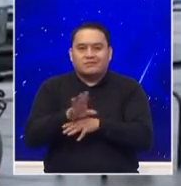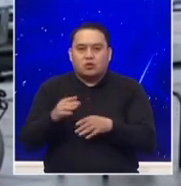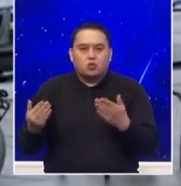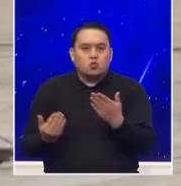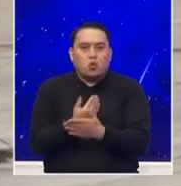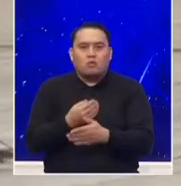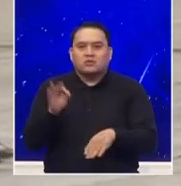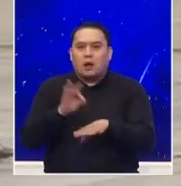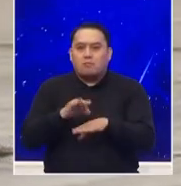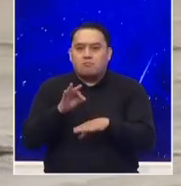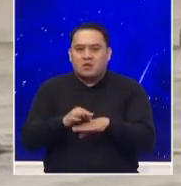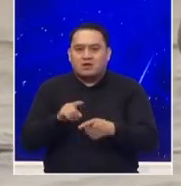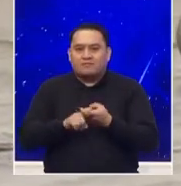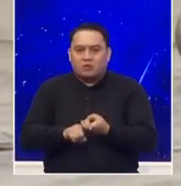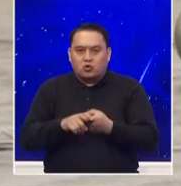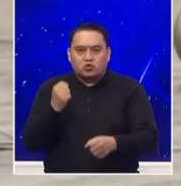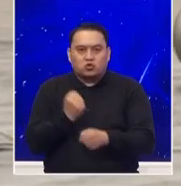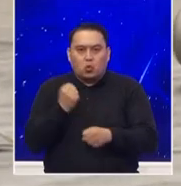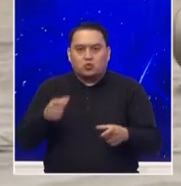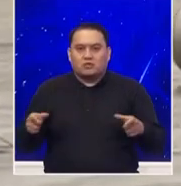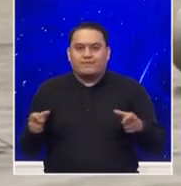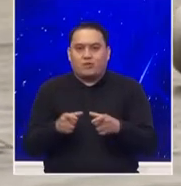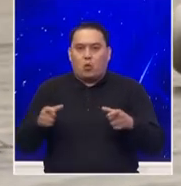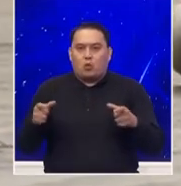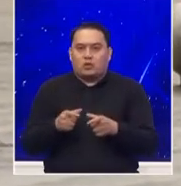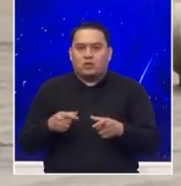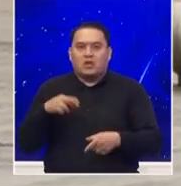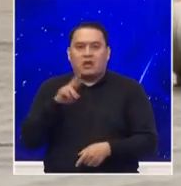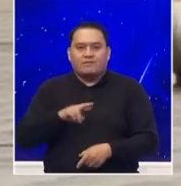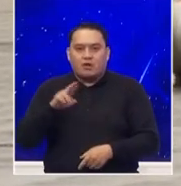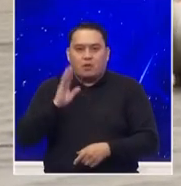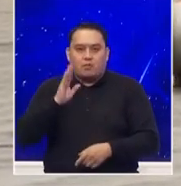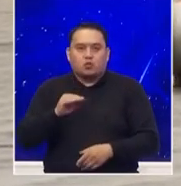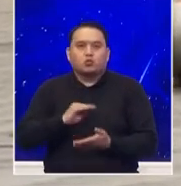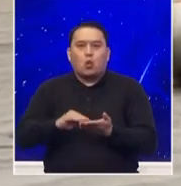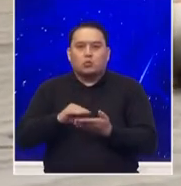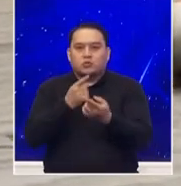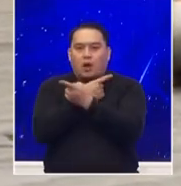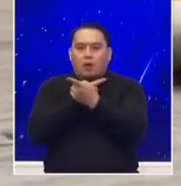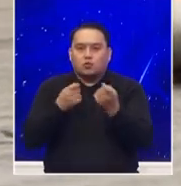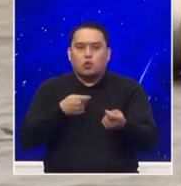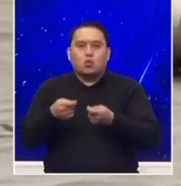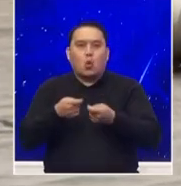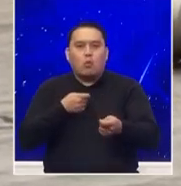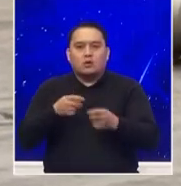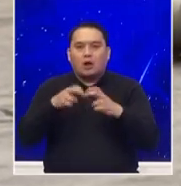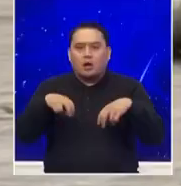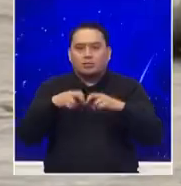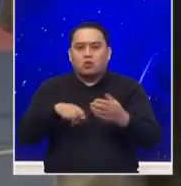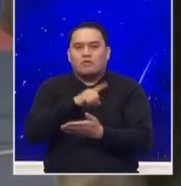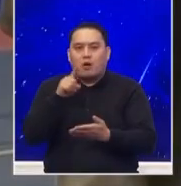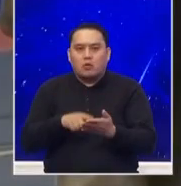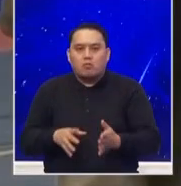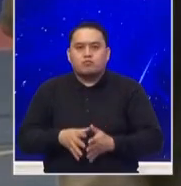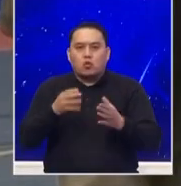новых штаммов. В стране уже действует жесткий карантин, минимум до конца января. Местные СМИ сообщают, что правительство рассматривает вариант